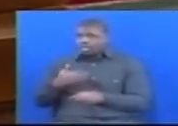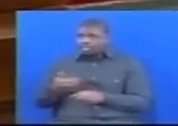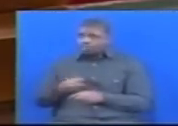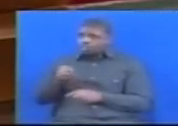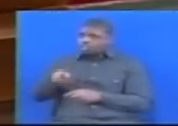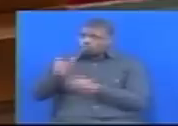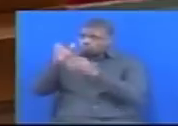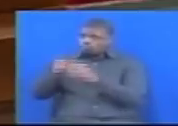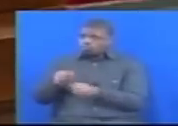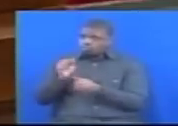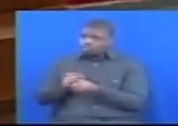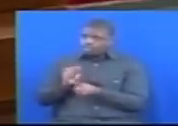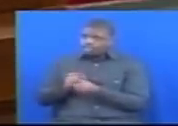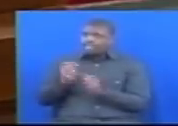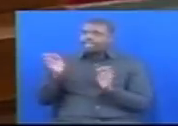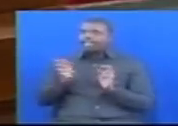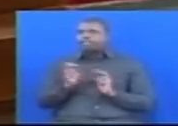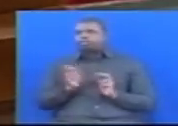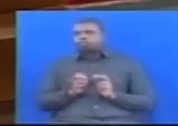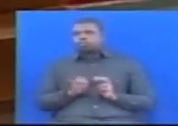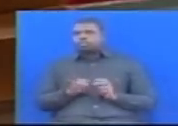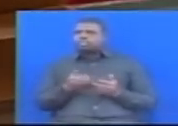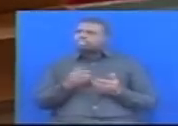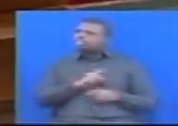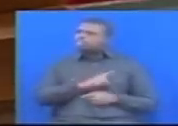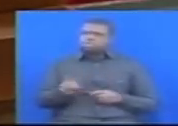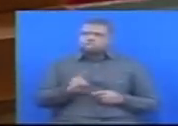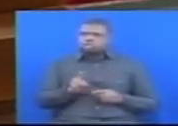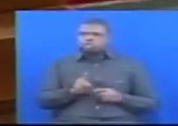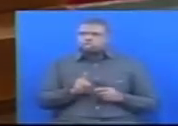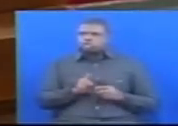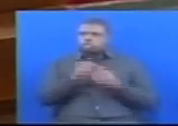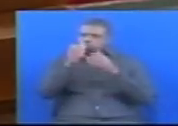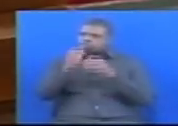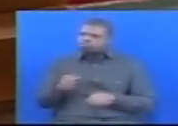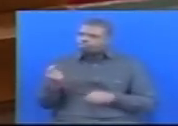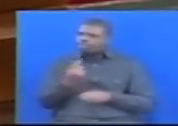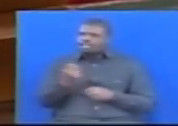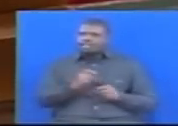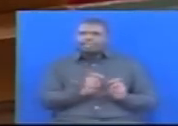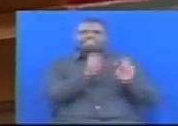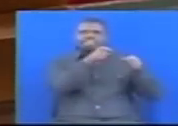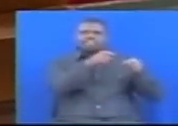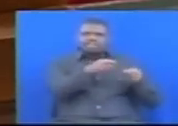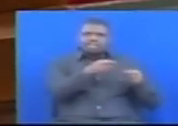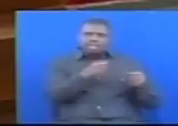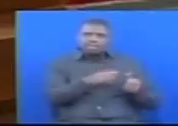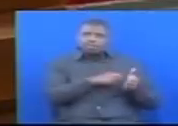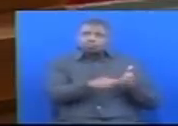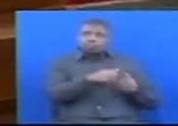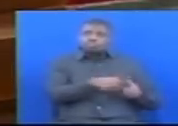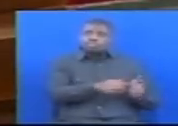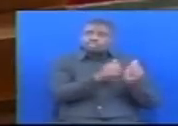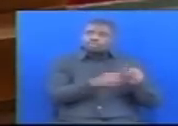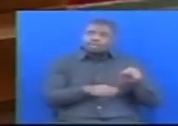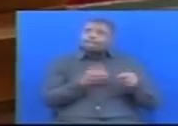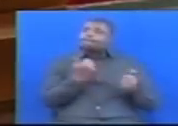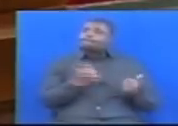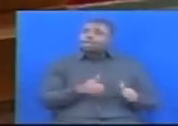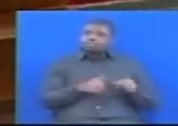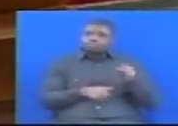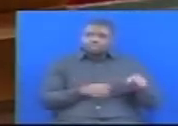hiyo nguzo, hiyo ni mali ya TANESCO. Sio nguzo tu, hata transformer. Akifungiwa transformer ambalo amelinunua mwenyewe,